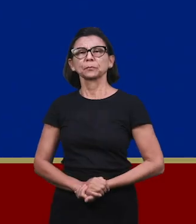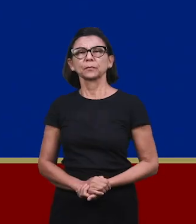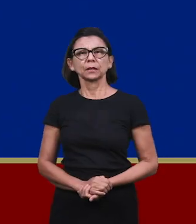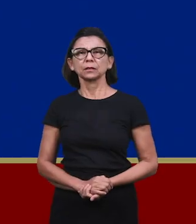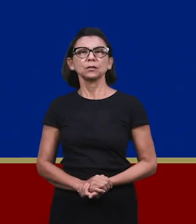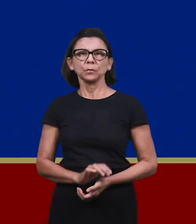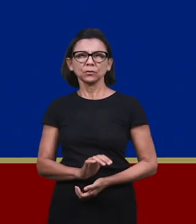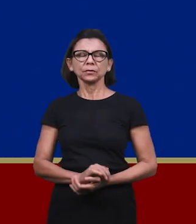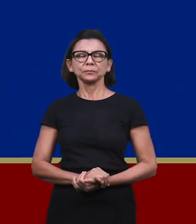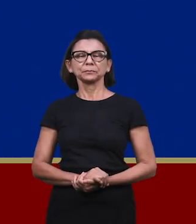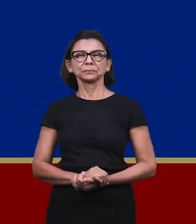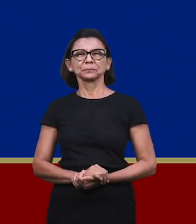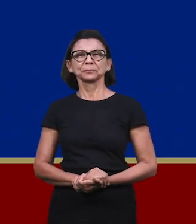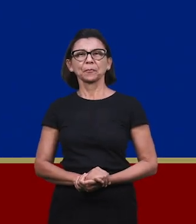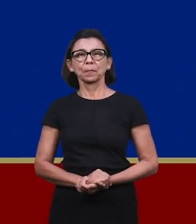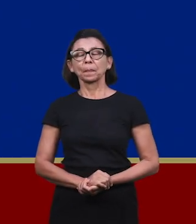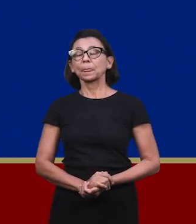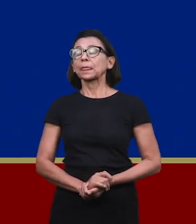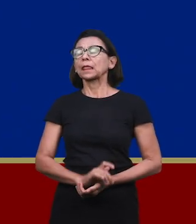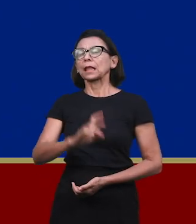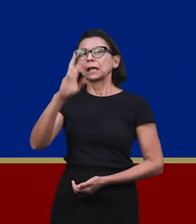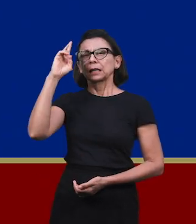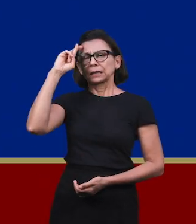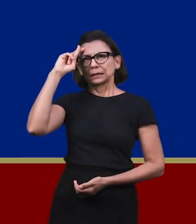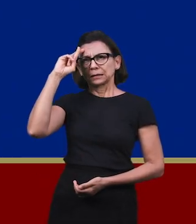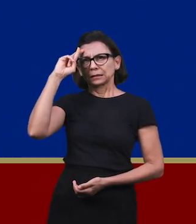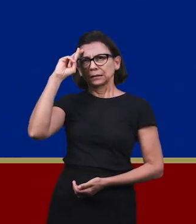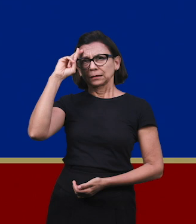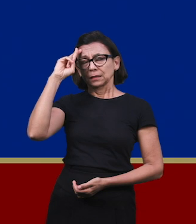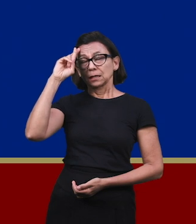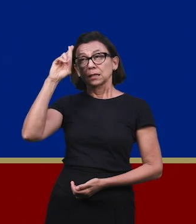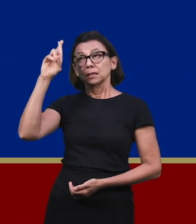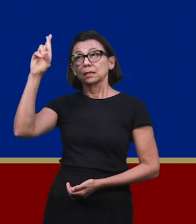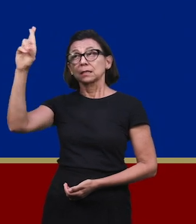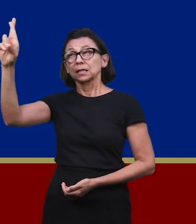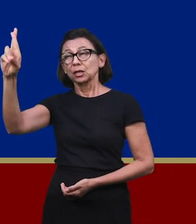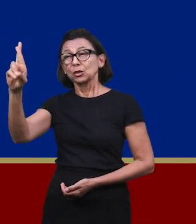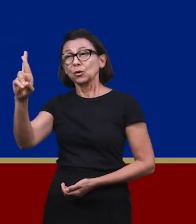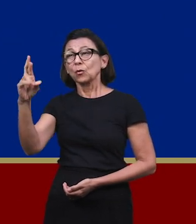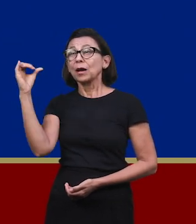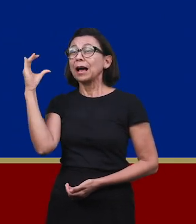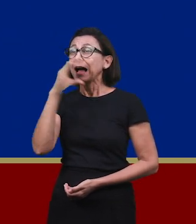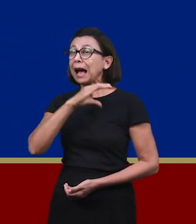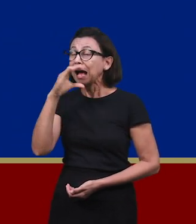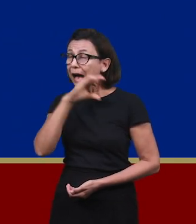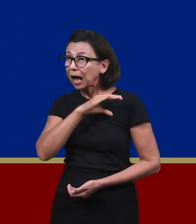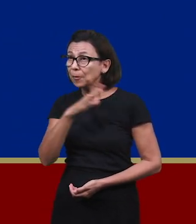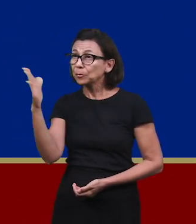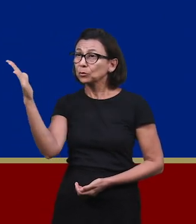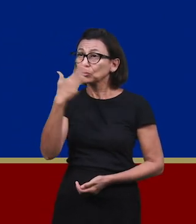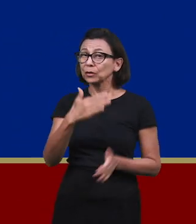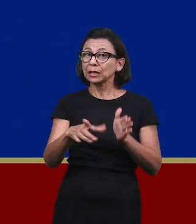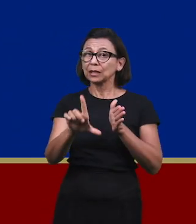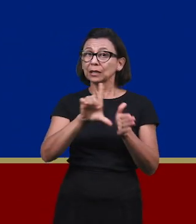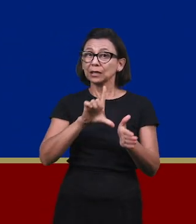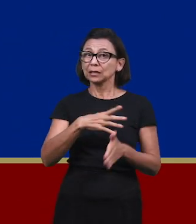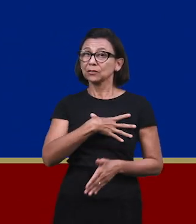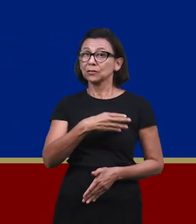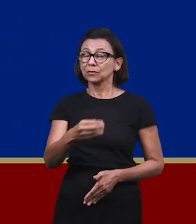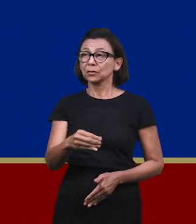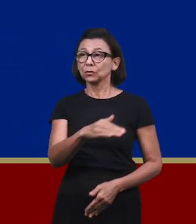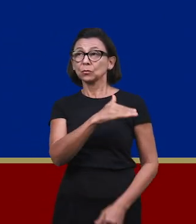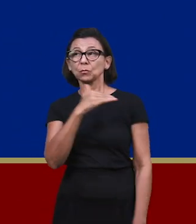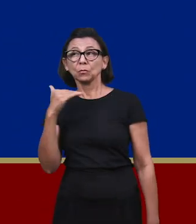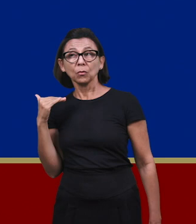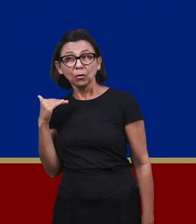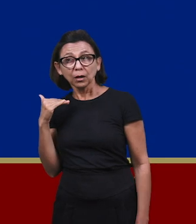le chef lui a dit, Seigneur, descends avant que mon fils meure. C'était quand il a fait la demande. Le Seigneur